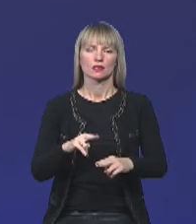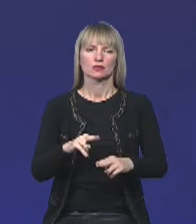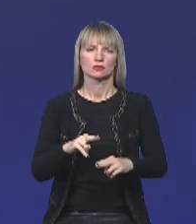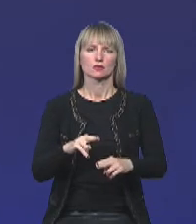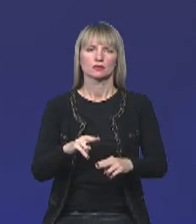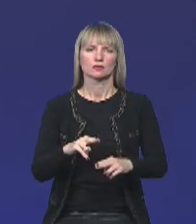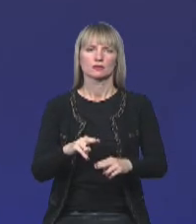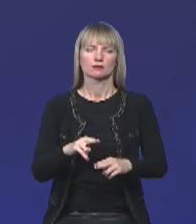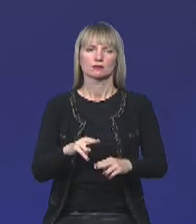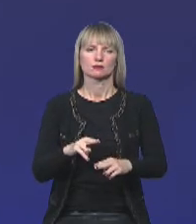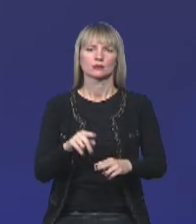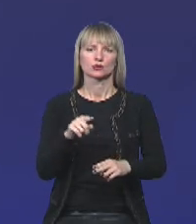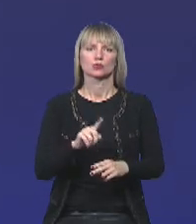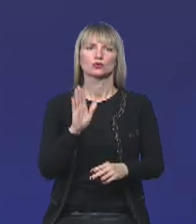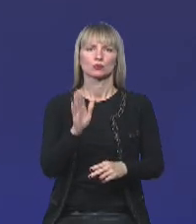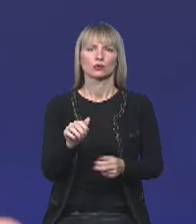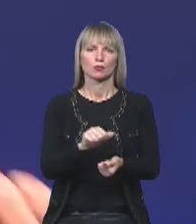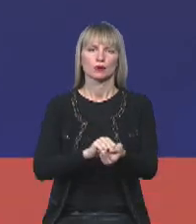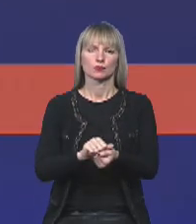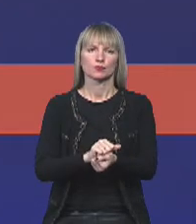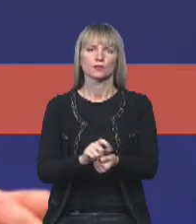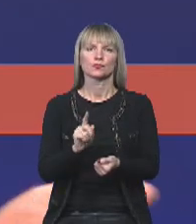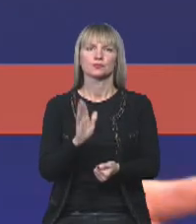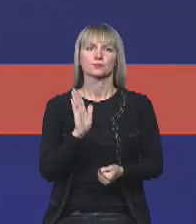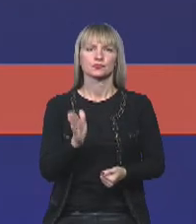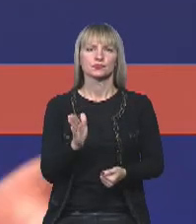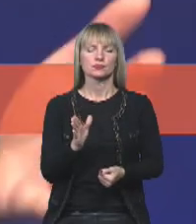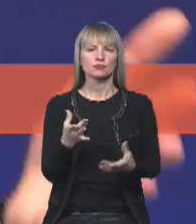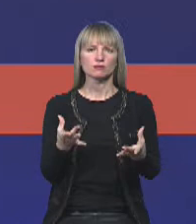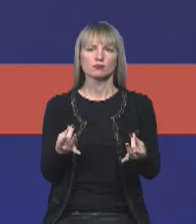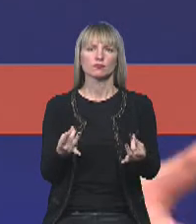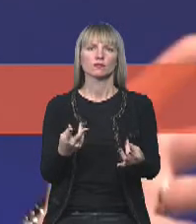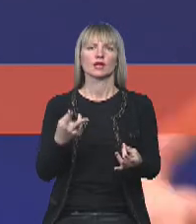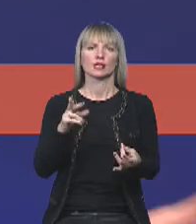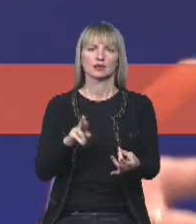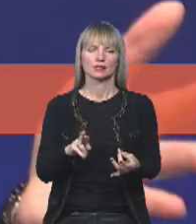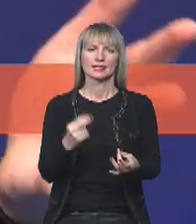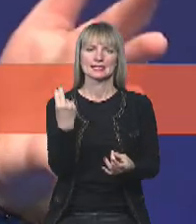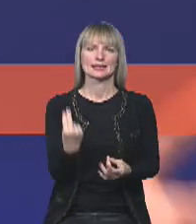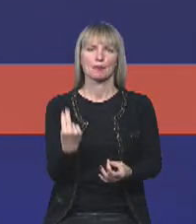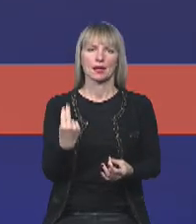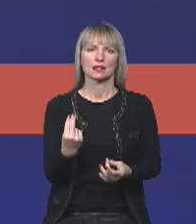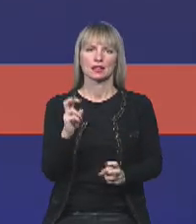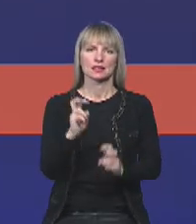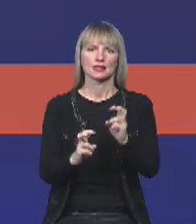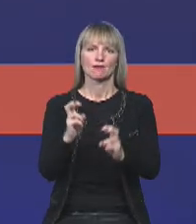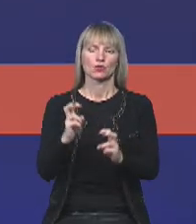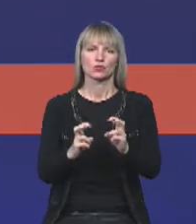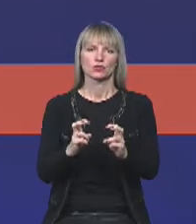будівельного там... То, що буде переробляти на вторинну сировину, що буде сировиною для цементних заводів.